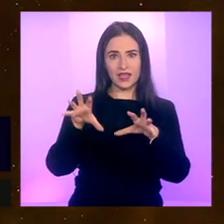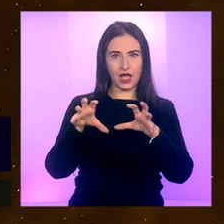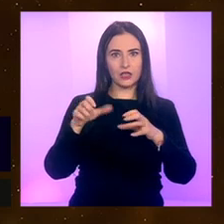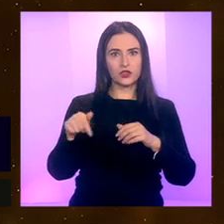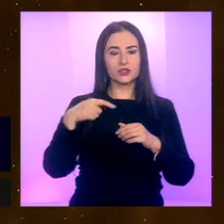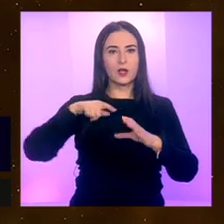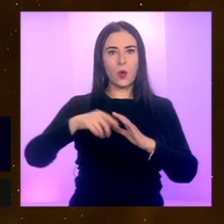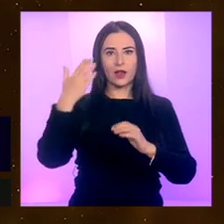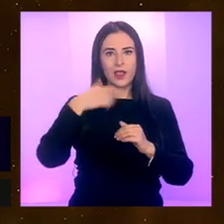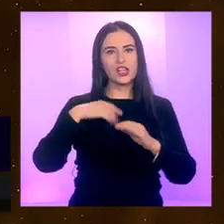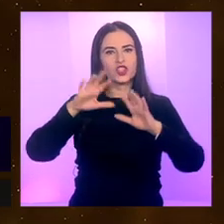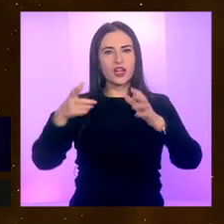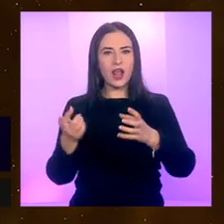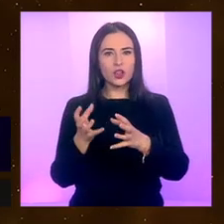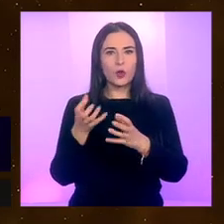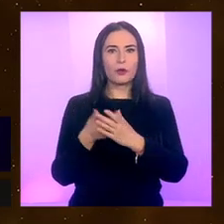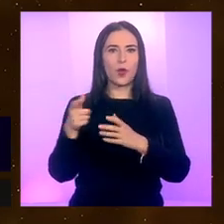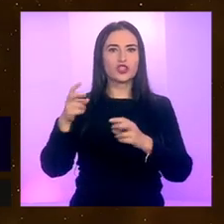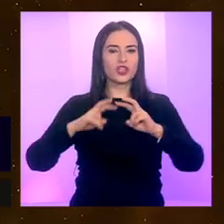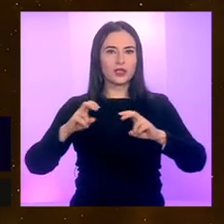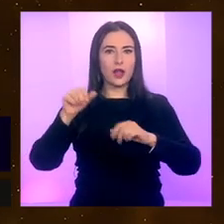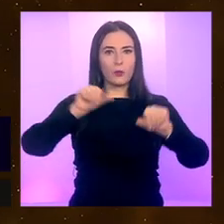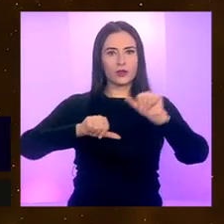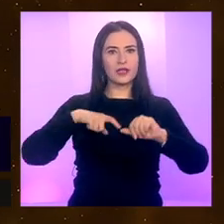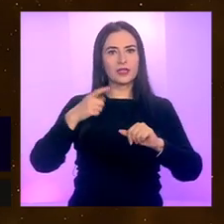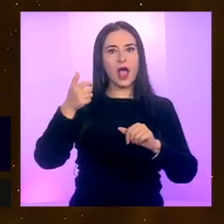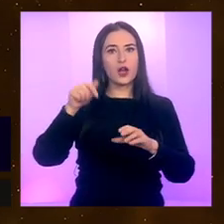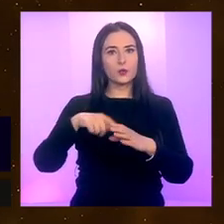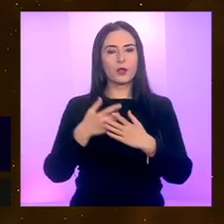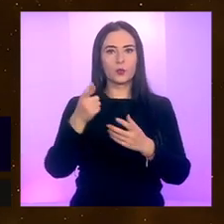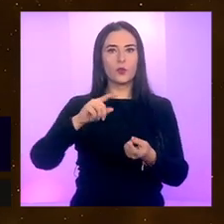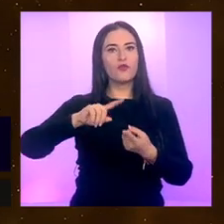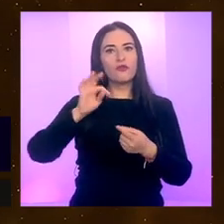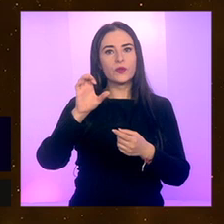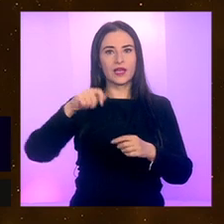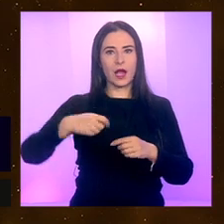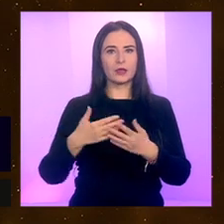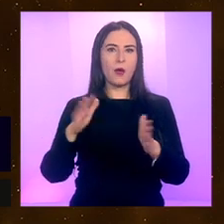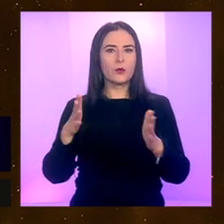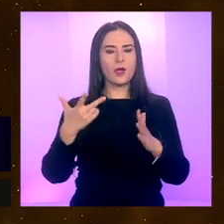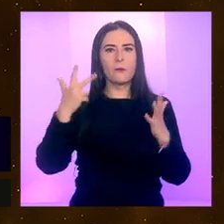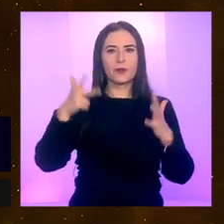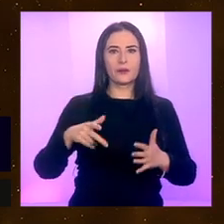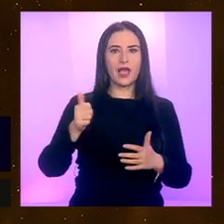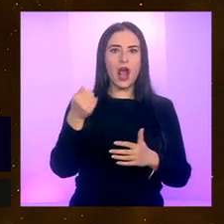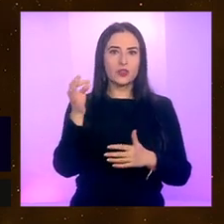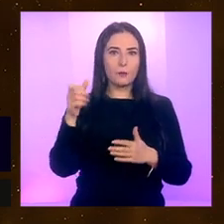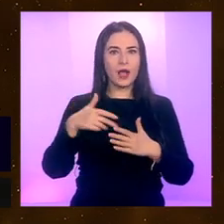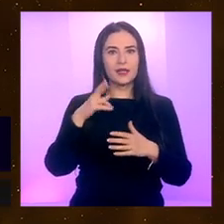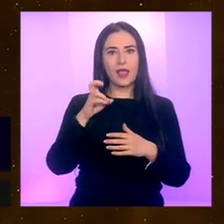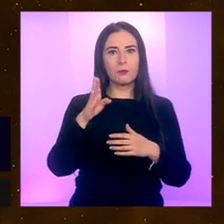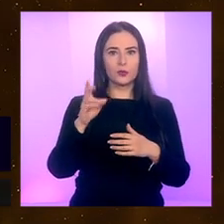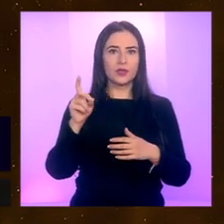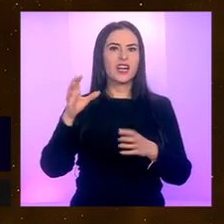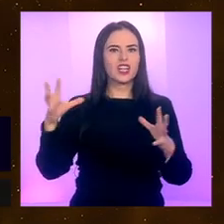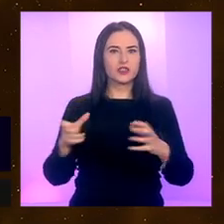de oamenii de știință în laborator era alcătuită dintr-un flux de gaz format din aproximativ 8.000 de atomi de rubidiu răciți până aproape de